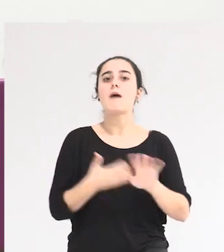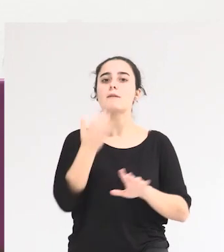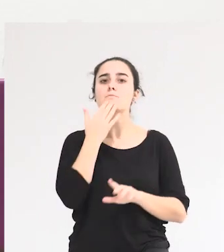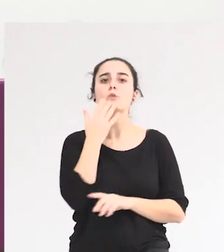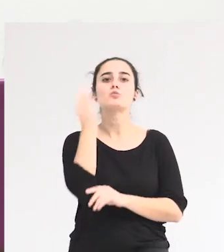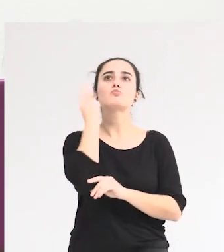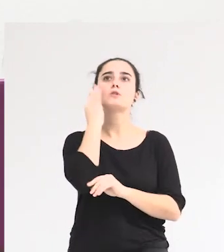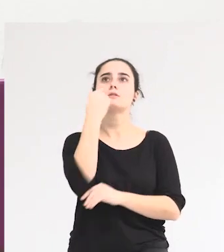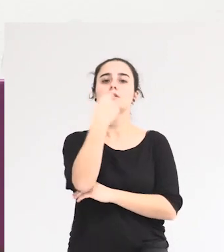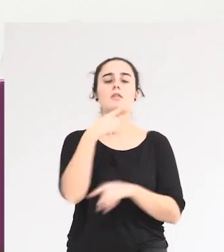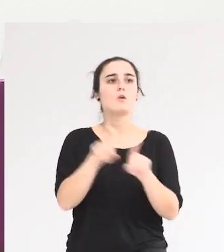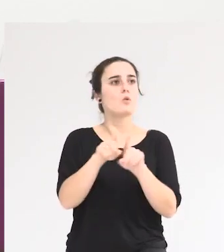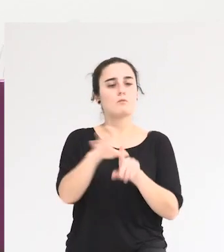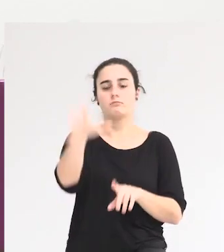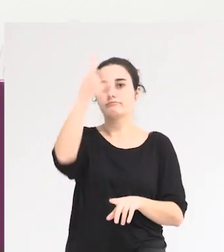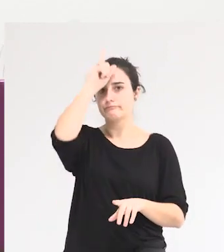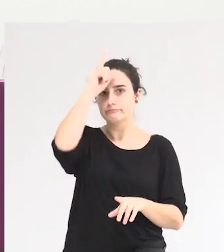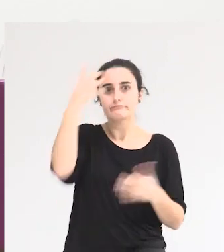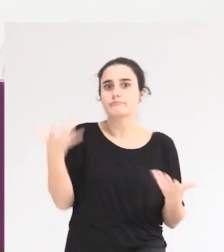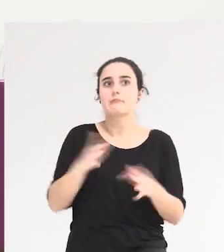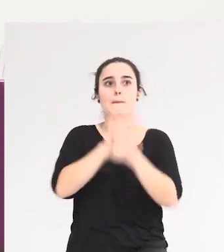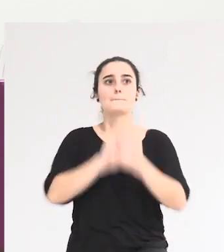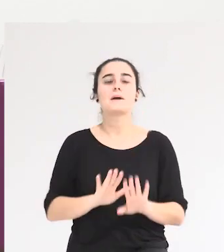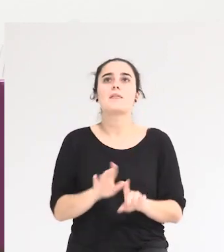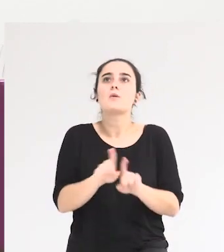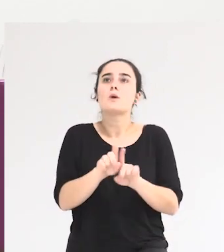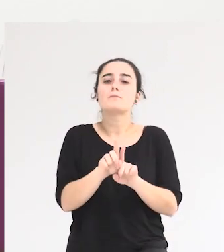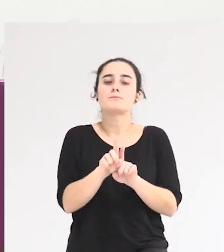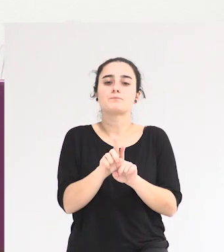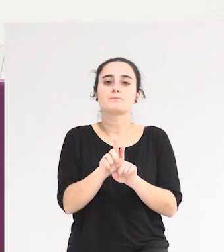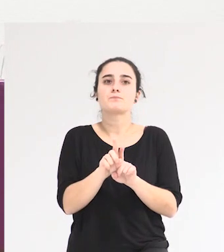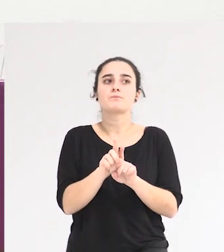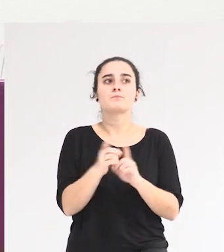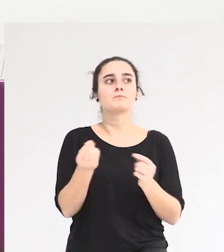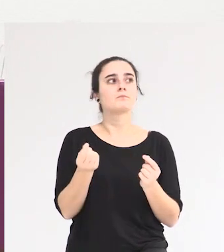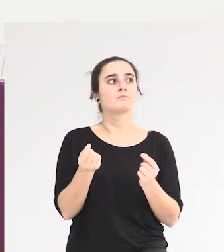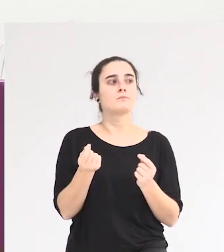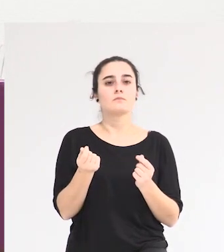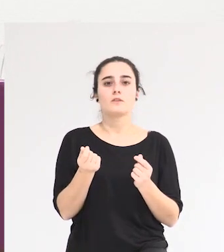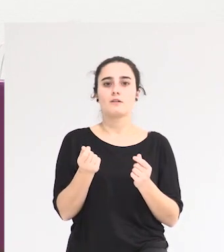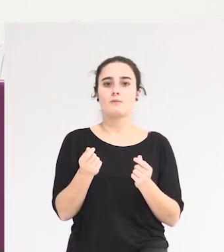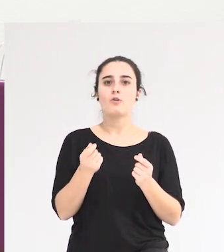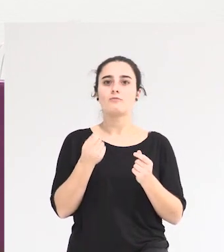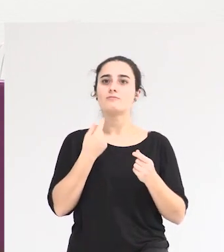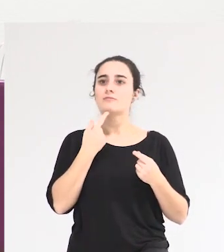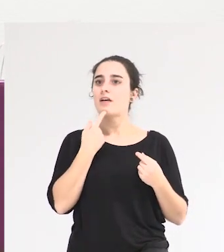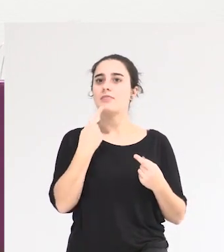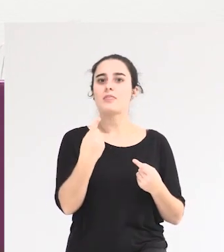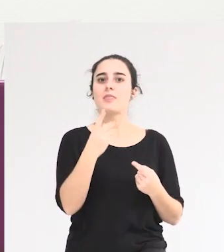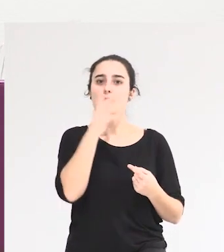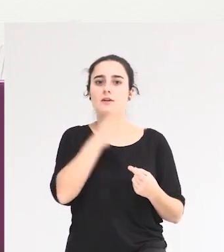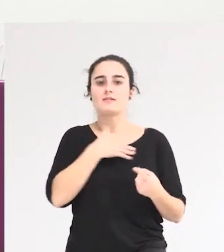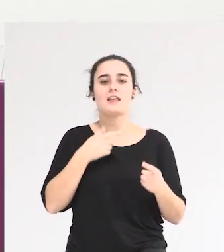damututa zeuden emakumeekin, ez? Eta ematen du, bueno, ba, botatzen dela hori, pixkat eskandalizatzeko nahian,